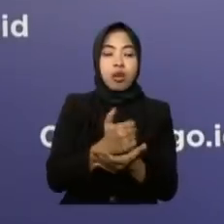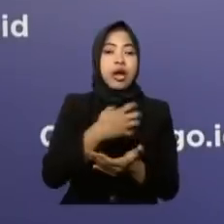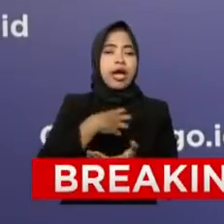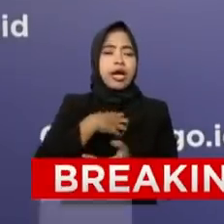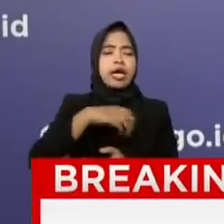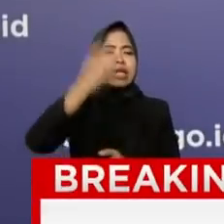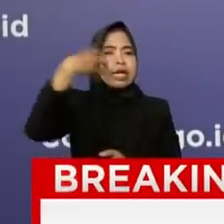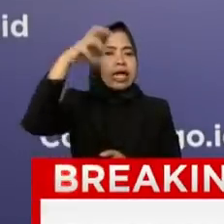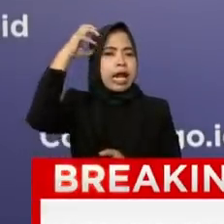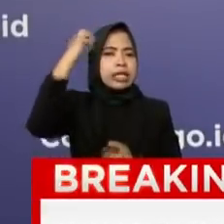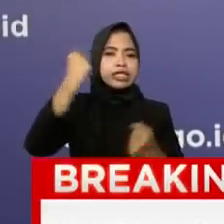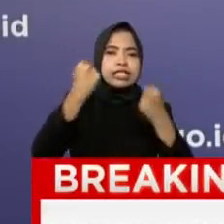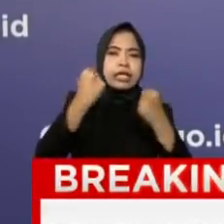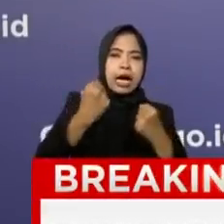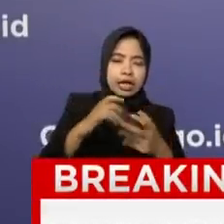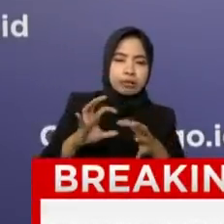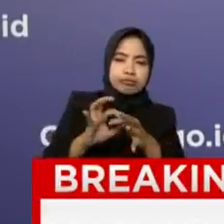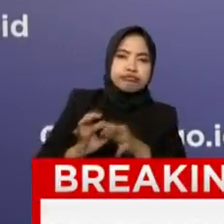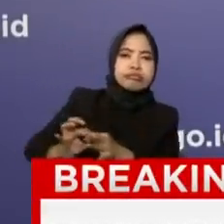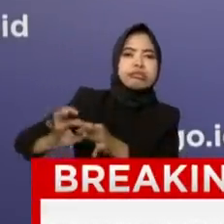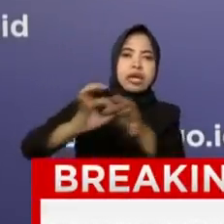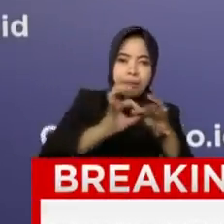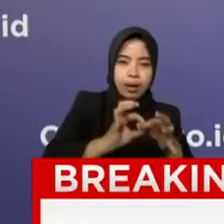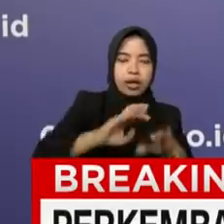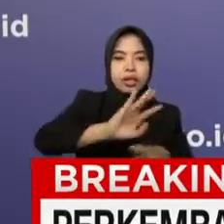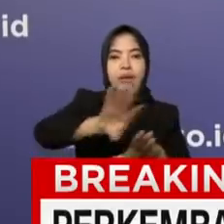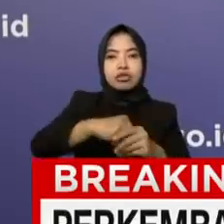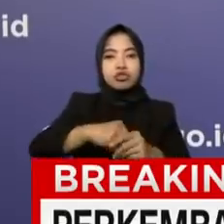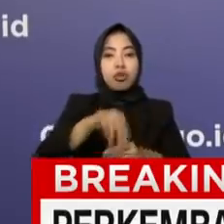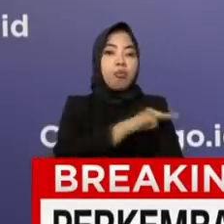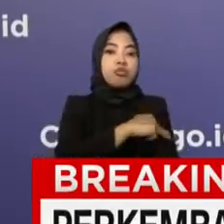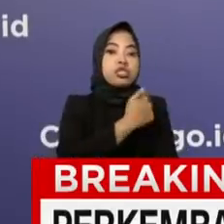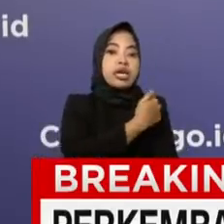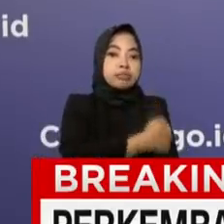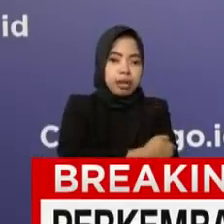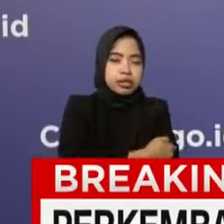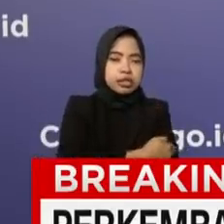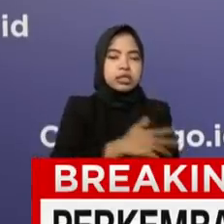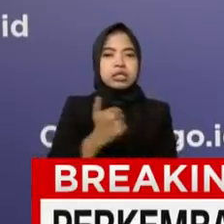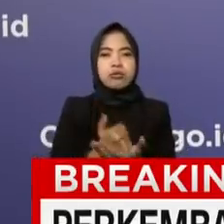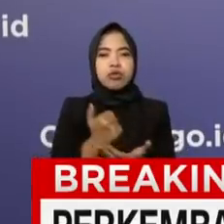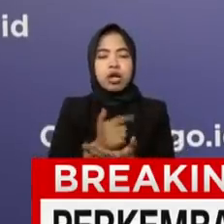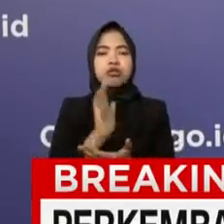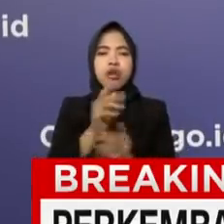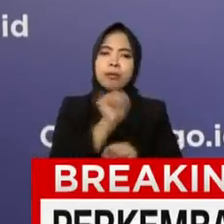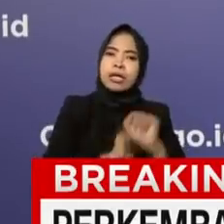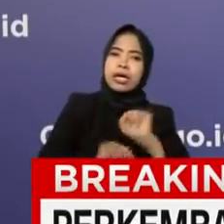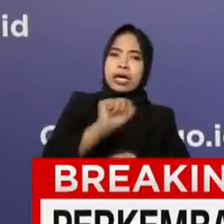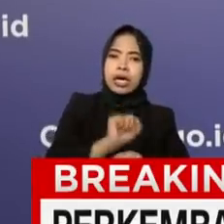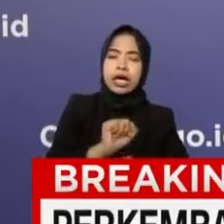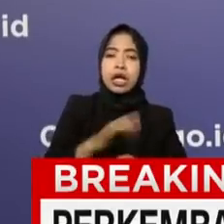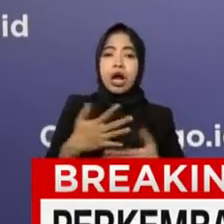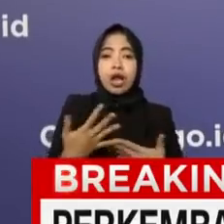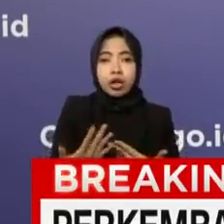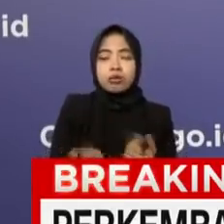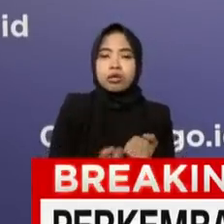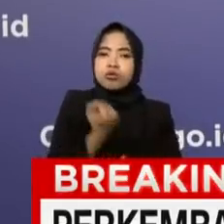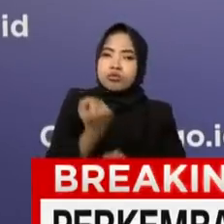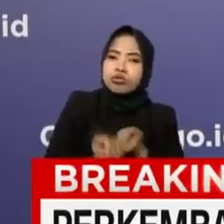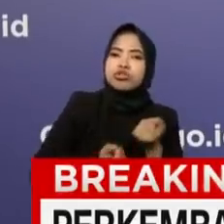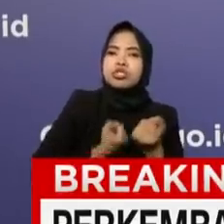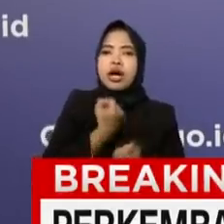Dinas Kesehatan daerah dengan seluruh jajarannya termasuk Puskesmas telah melaksanakan upaya untuk